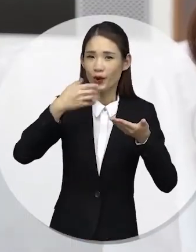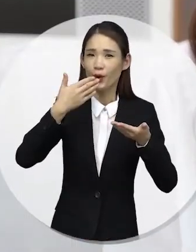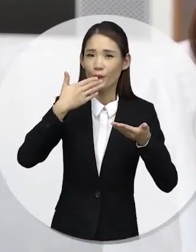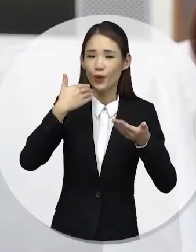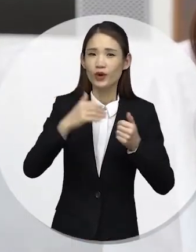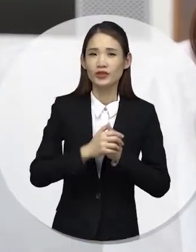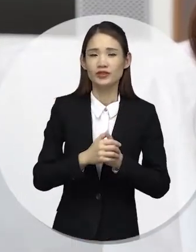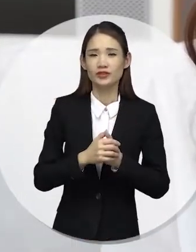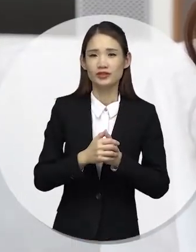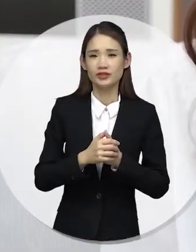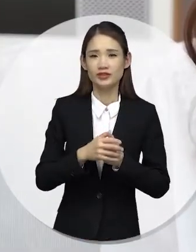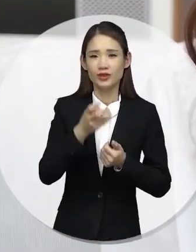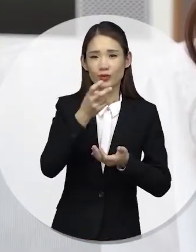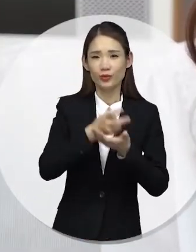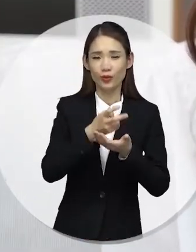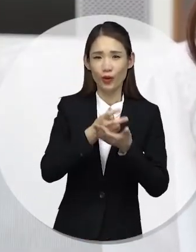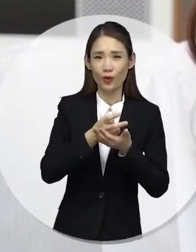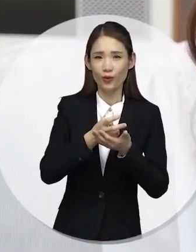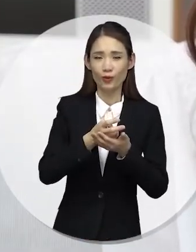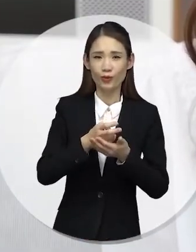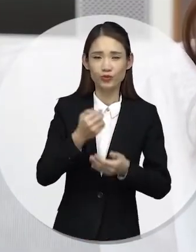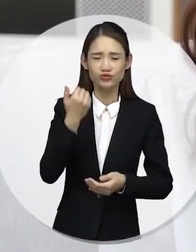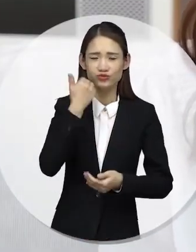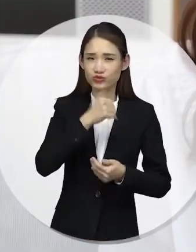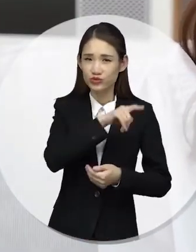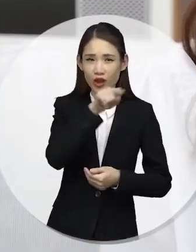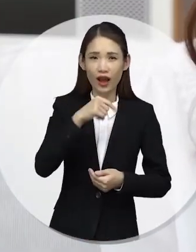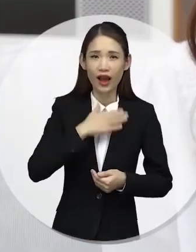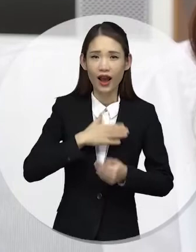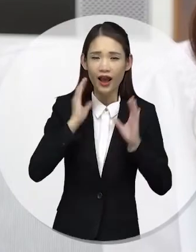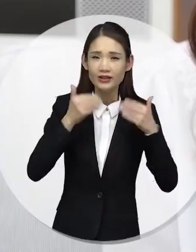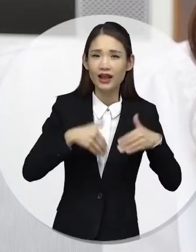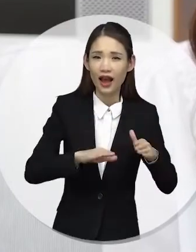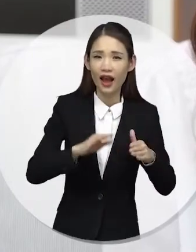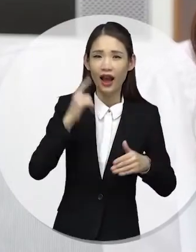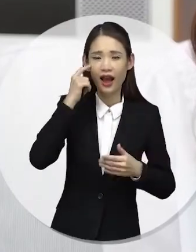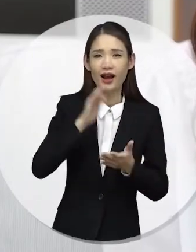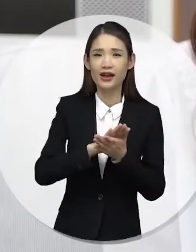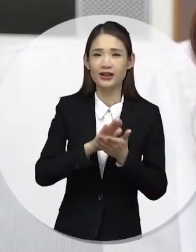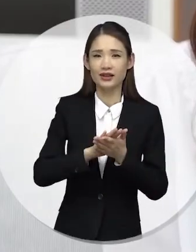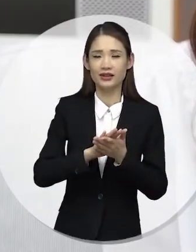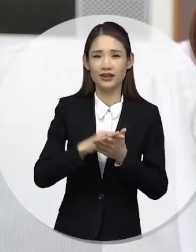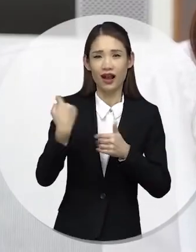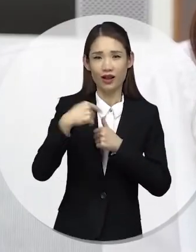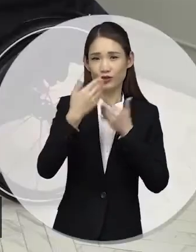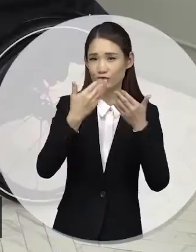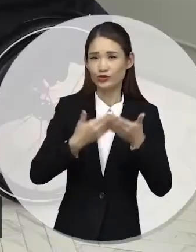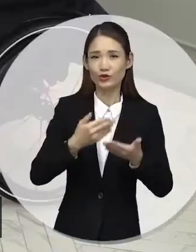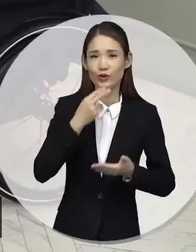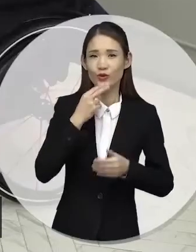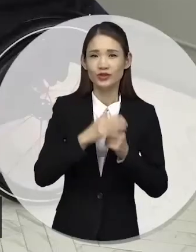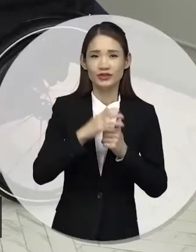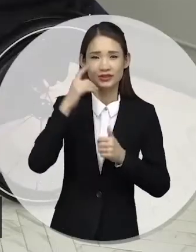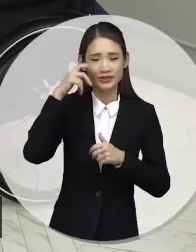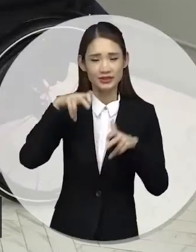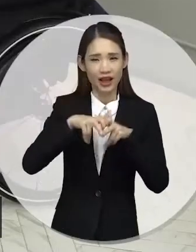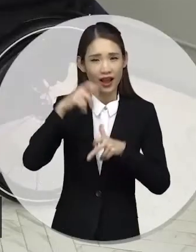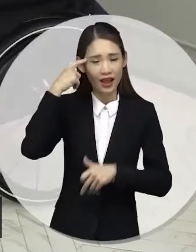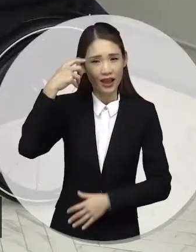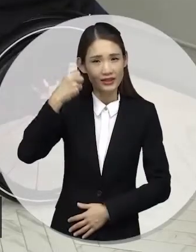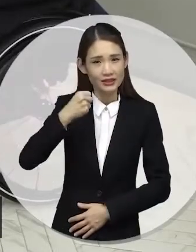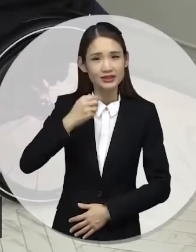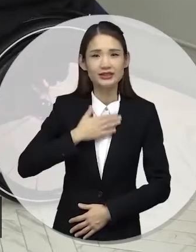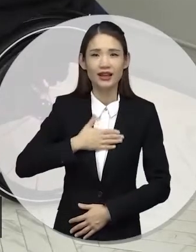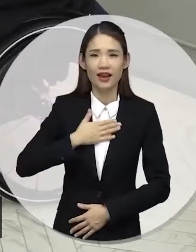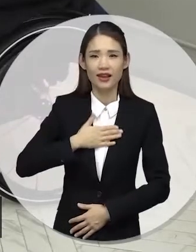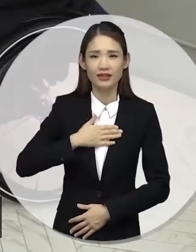먹는 본능, 밥을 먹는 법은 우리가 날 때부터 알고 있는 건데 그걸 누가 가르쳐 주는 게 아니잖아요. 장애 인식도